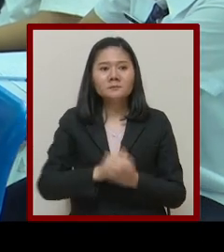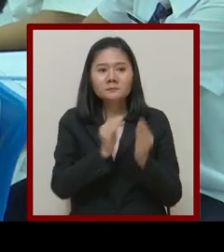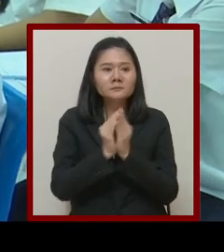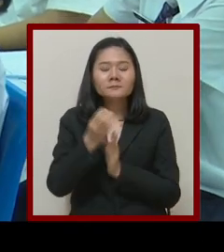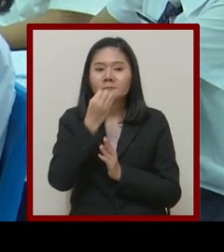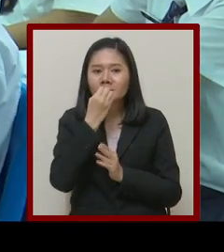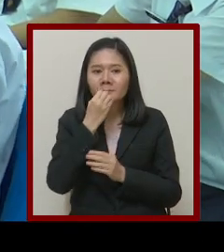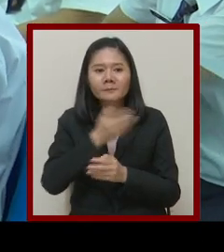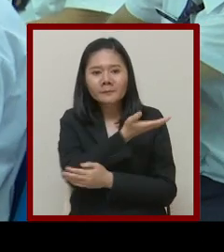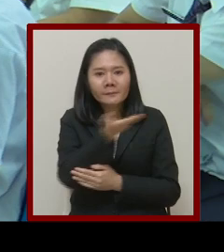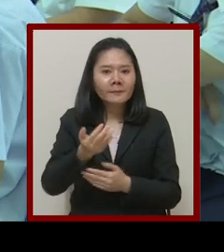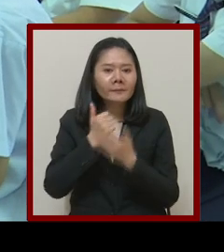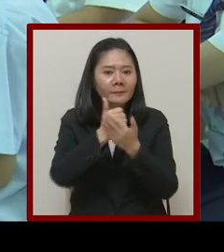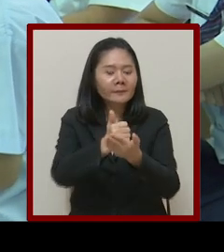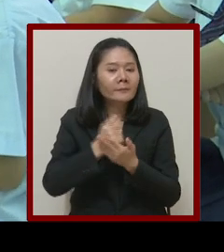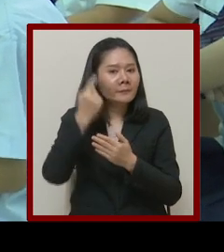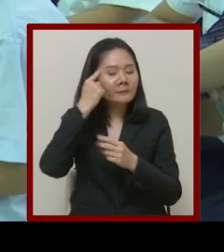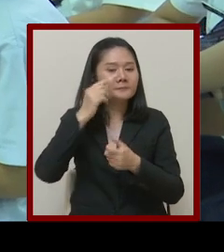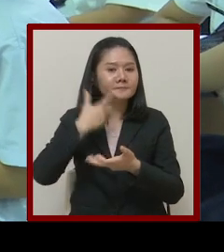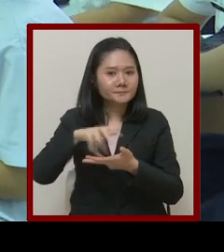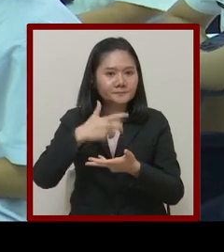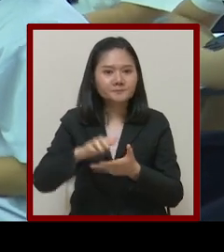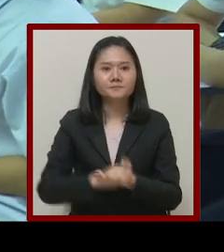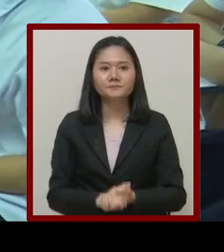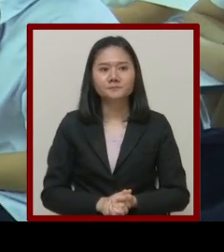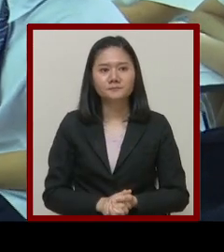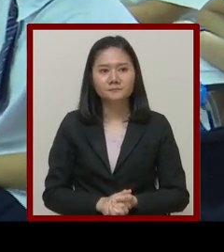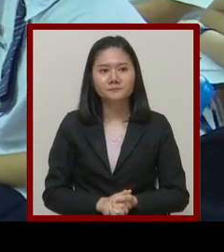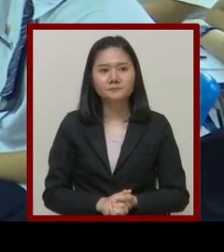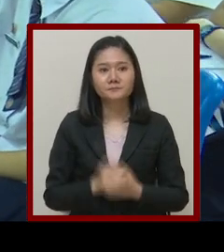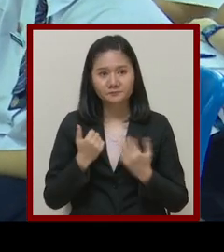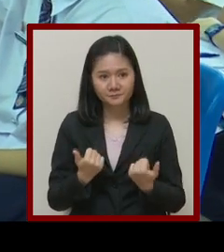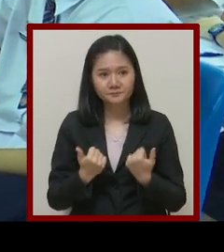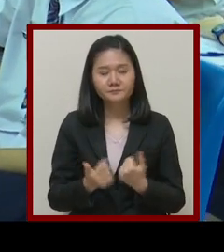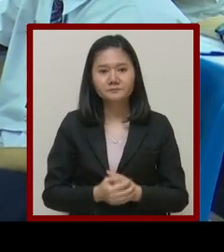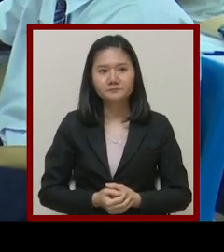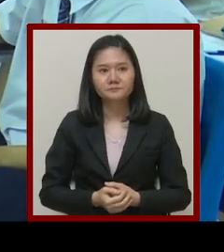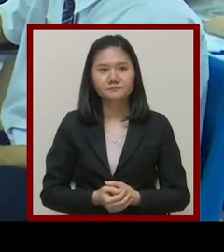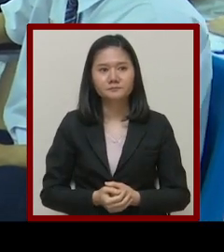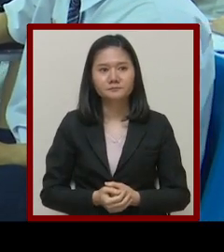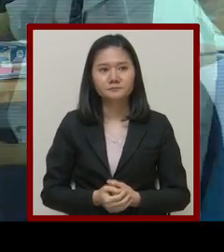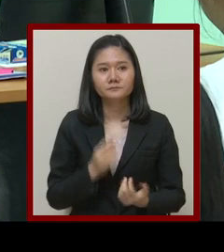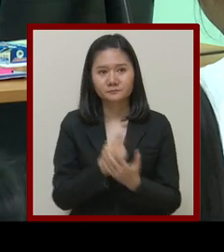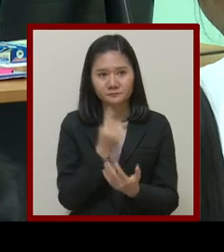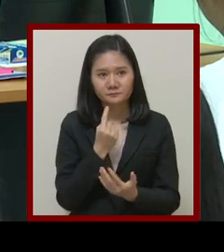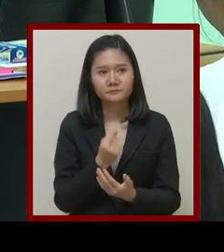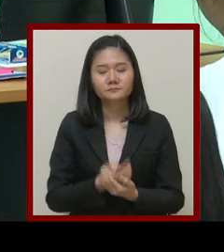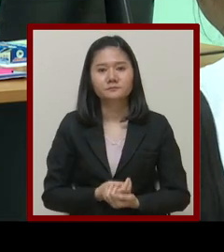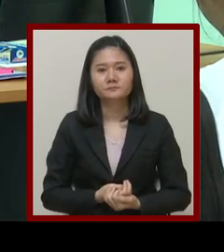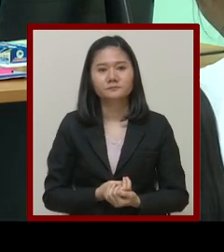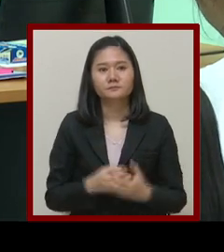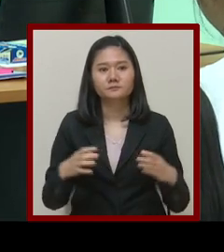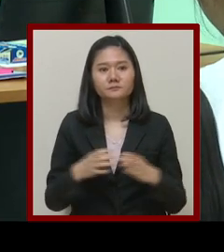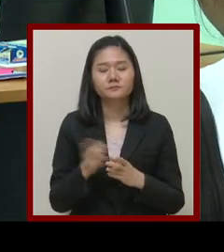ของอาหารสมุนไพรที่พวกเราได้ช่วยกันคิดช่วยกันนำเสนอมาณตอนนี้เลยนะคะขอตัวแทนด้วยค่ะเชิญค่ะ